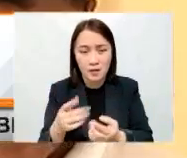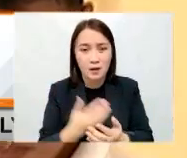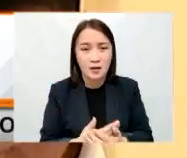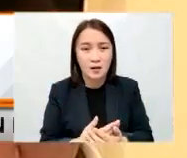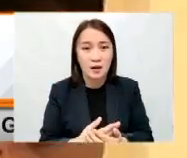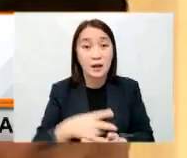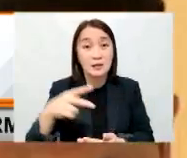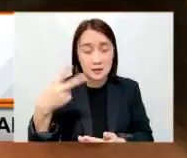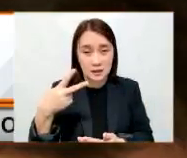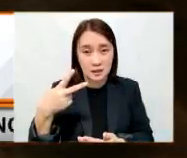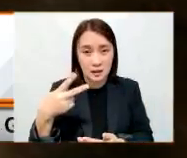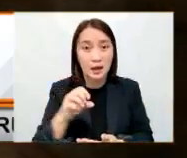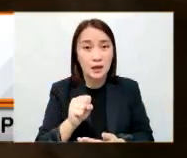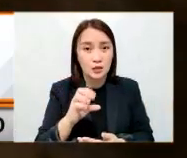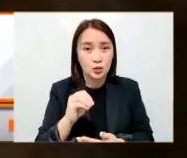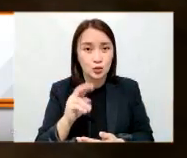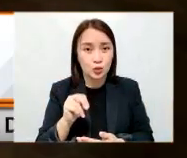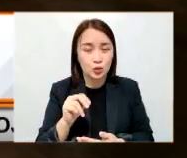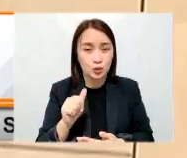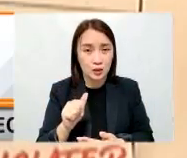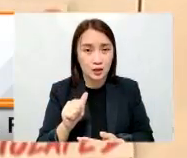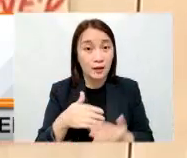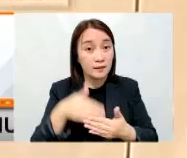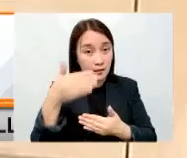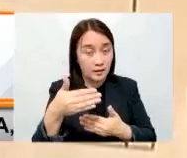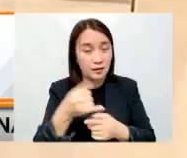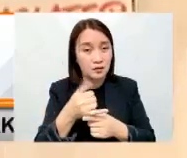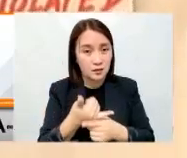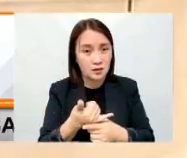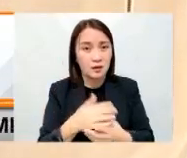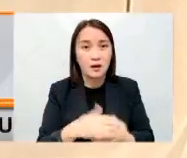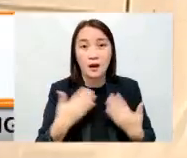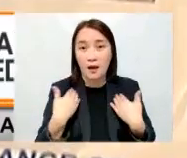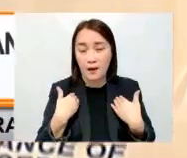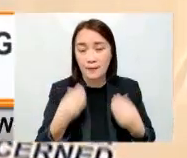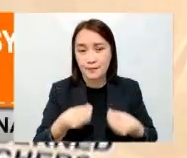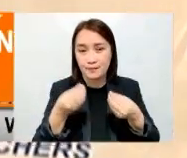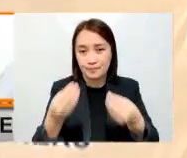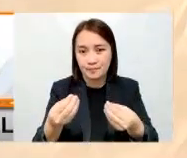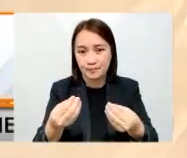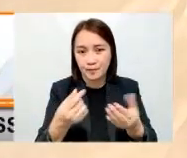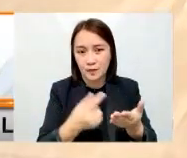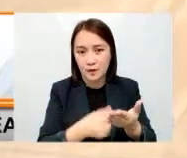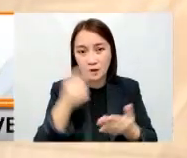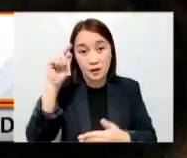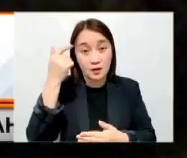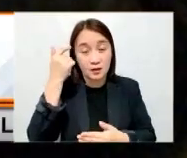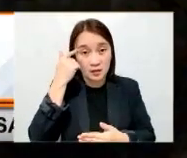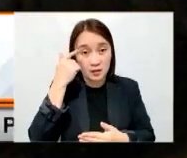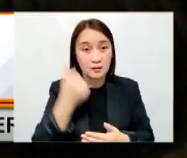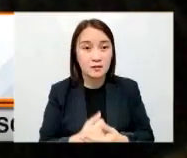Nation address ni Pangulong Marcos sa susunod na buwan. Nagbigay ng grado ang Grupong ACT Philippines sa Administrasyong Marcos Duterte.